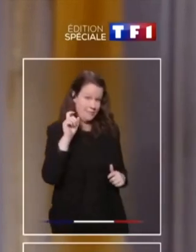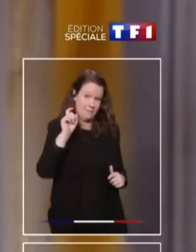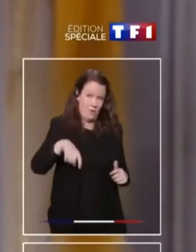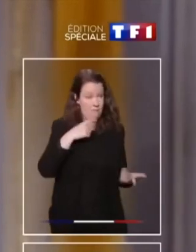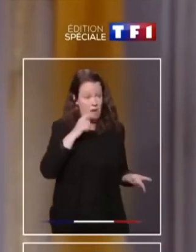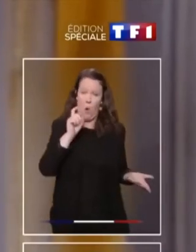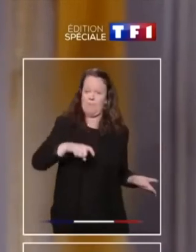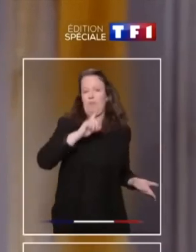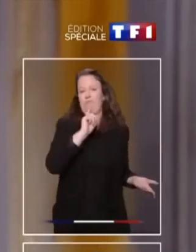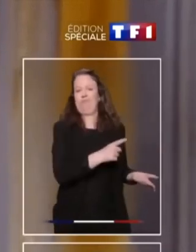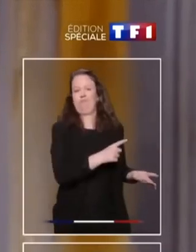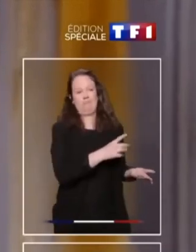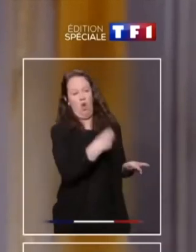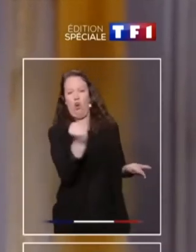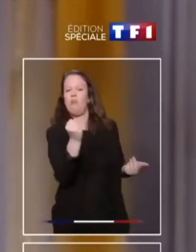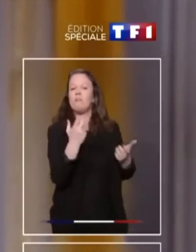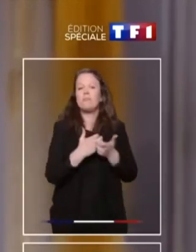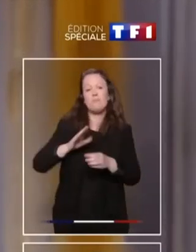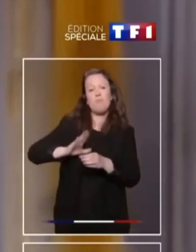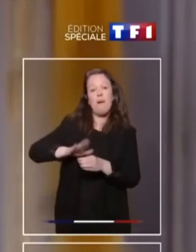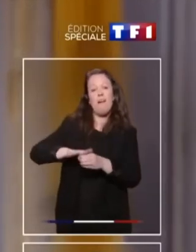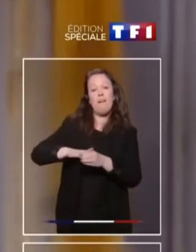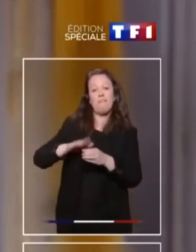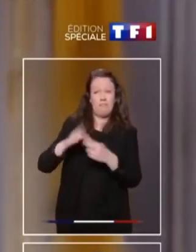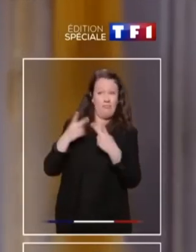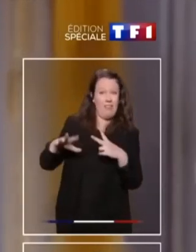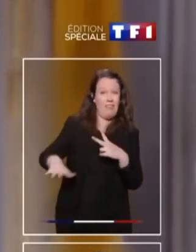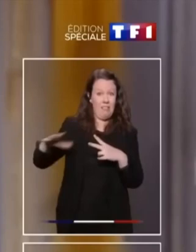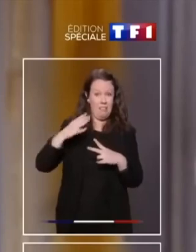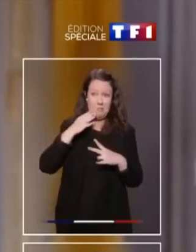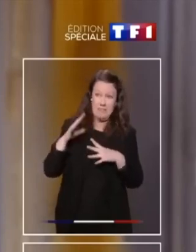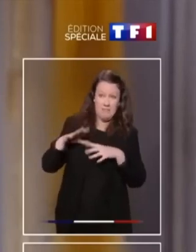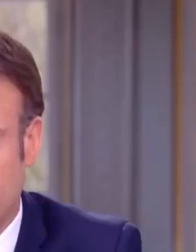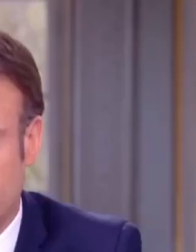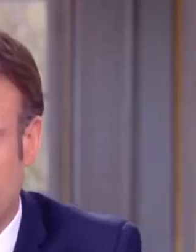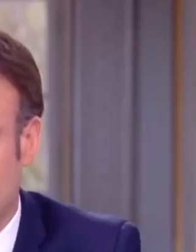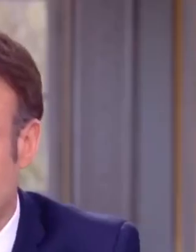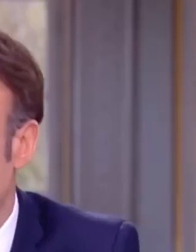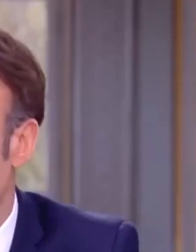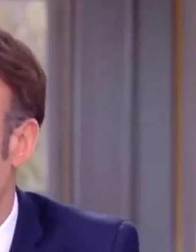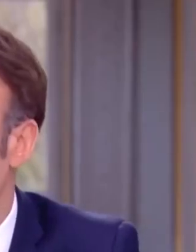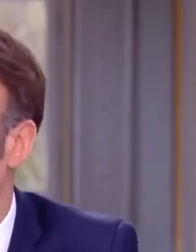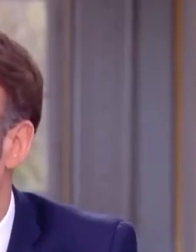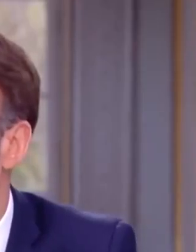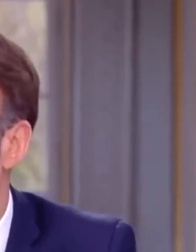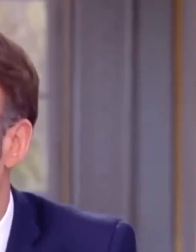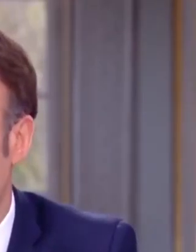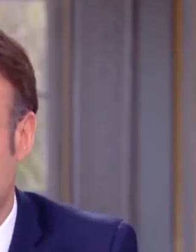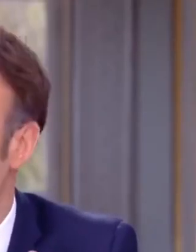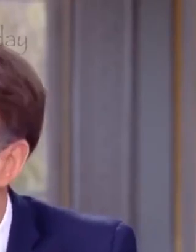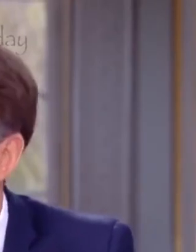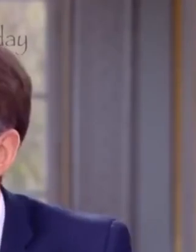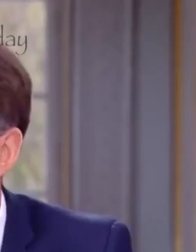безнаказанности. И этот штрих тоже включаем в психологический портрет господина Макрона. Итак, что мы имеем с